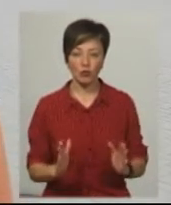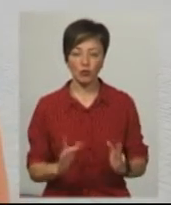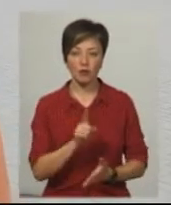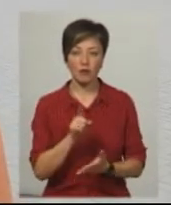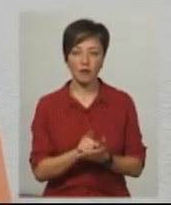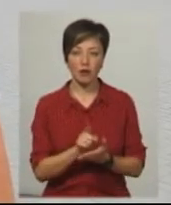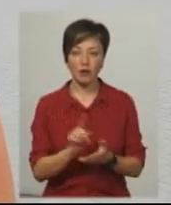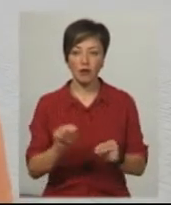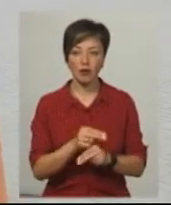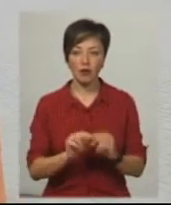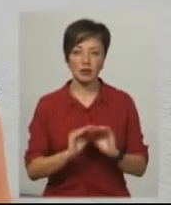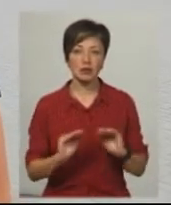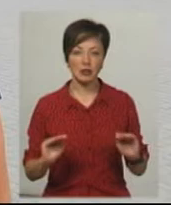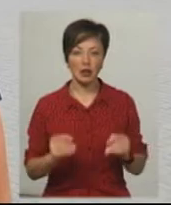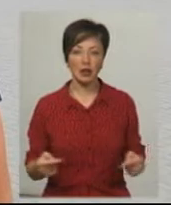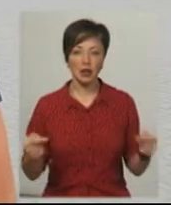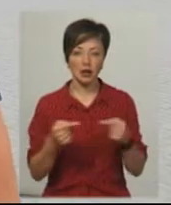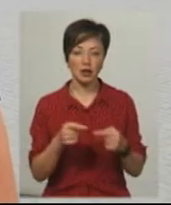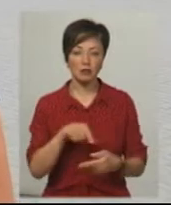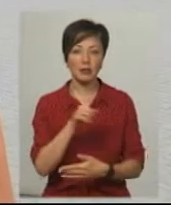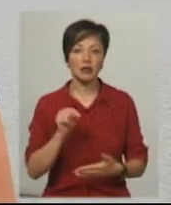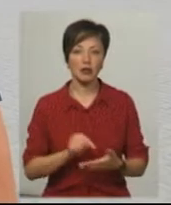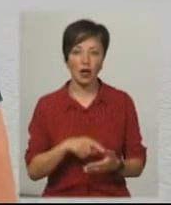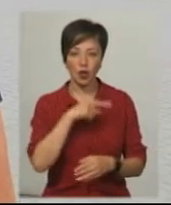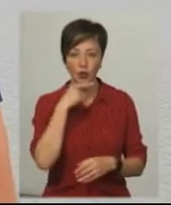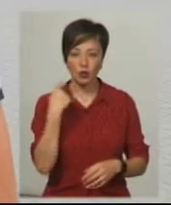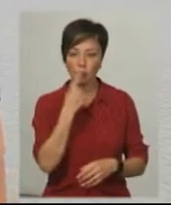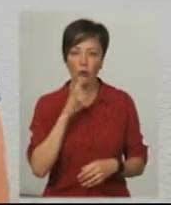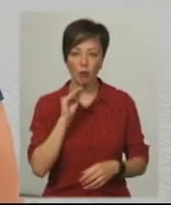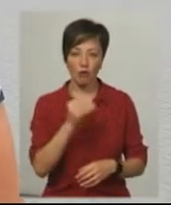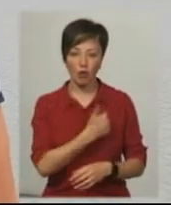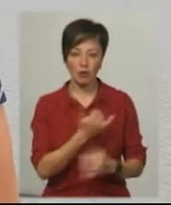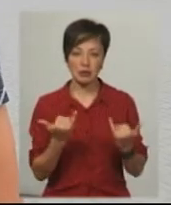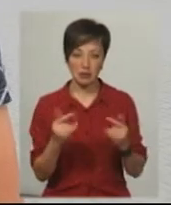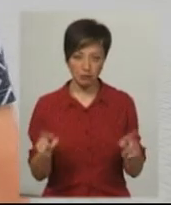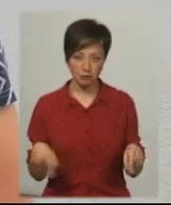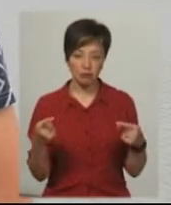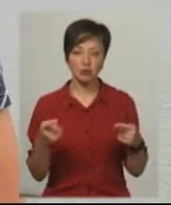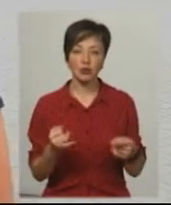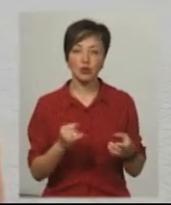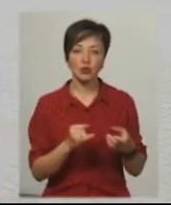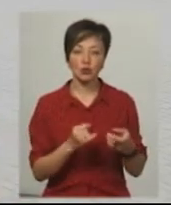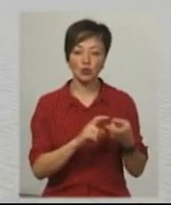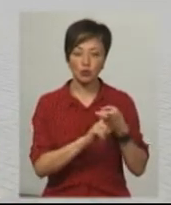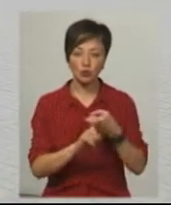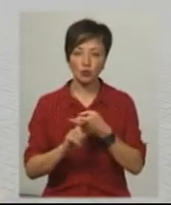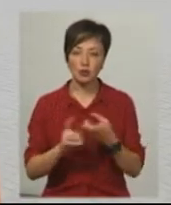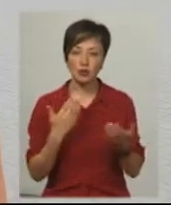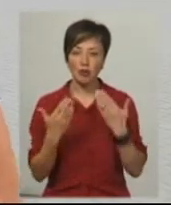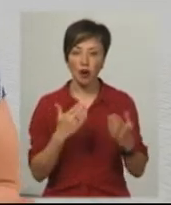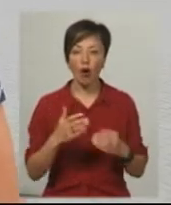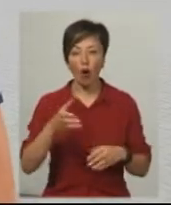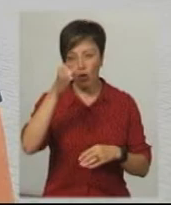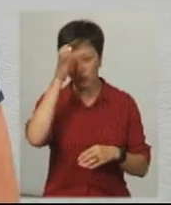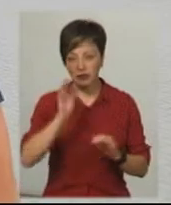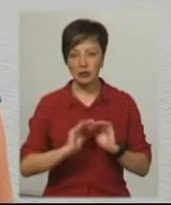повинні виховувати дітей, і якраз питання російської мови, яке хочуть зараз піднімається, воно стосується якраз освіти дітей